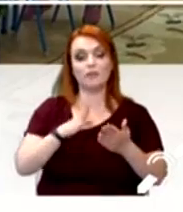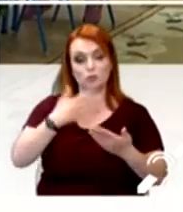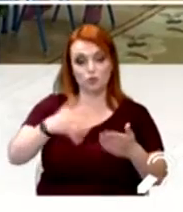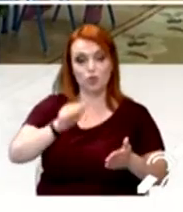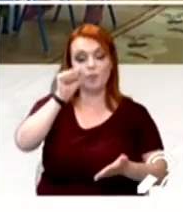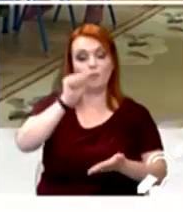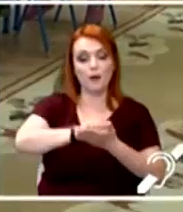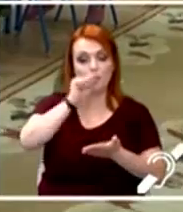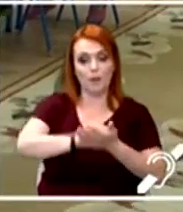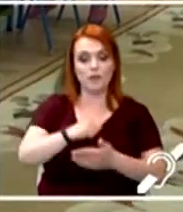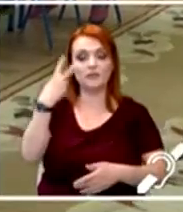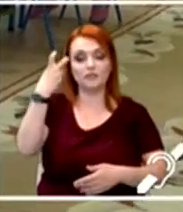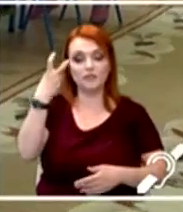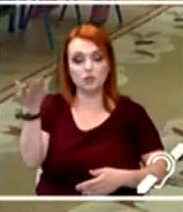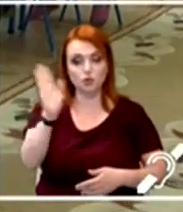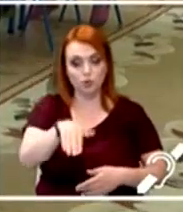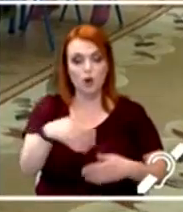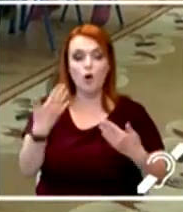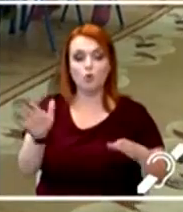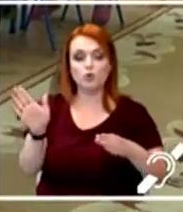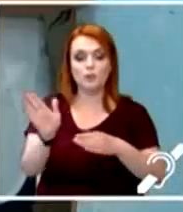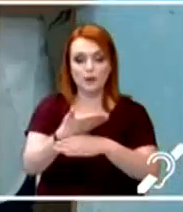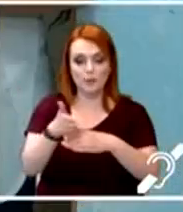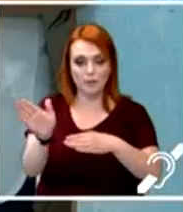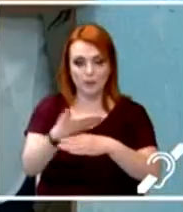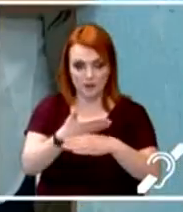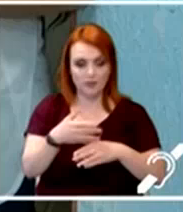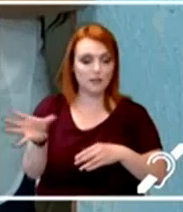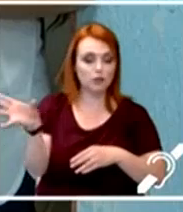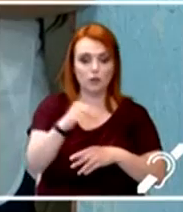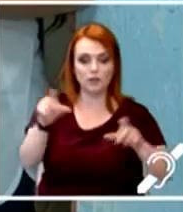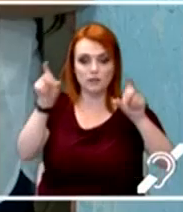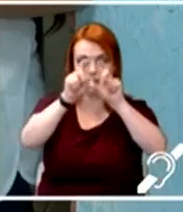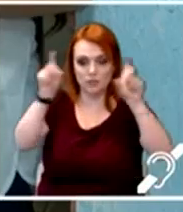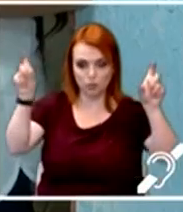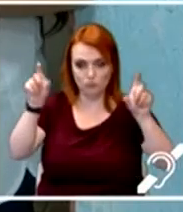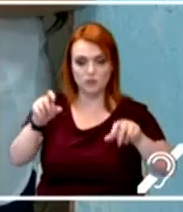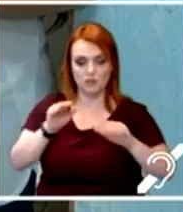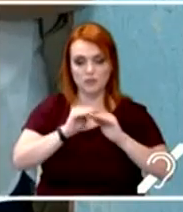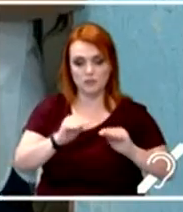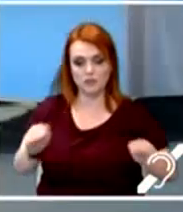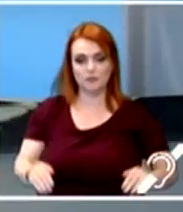tuturor grădinițelor din municipiul Chișinău. Prețul tirajului este de 100.000 de lei.